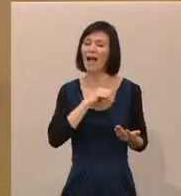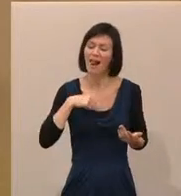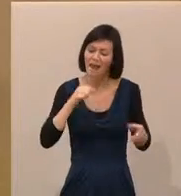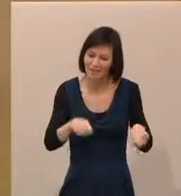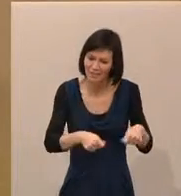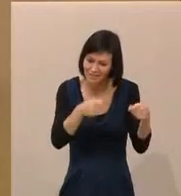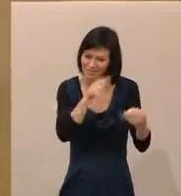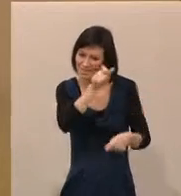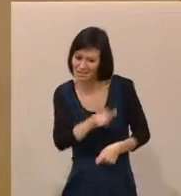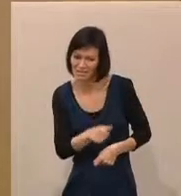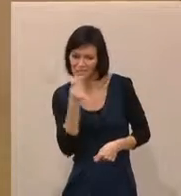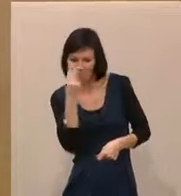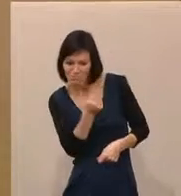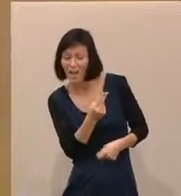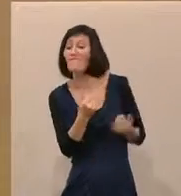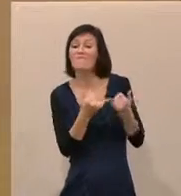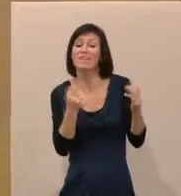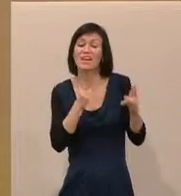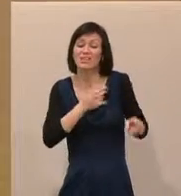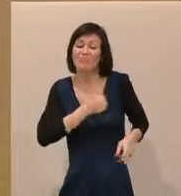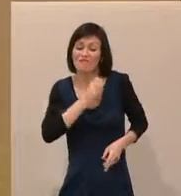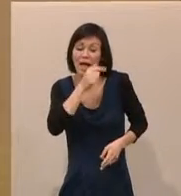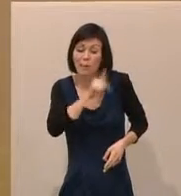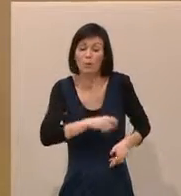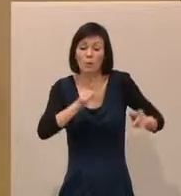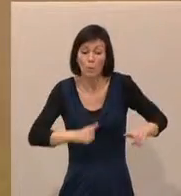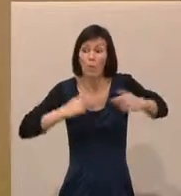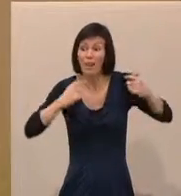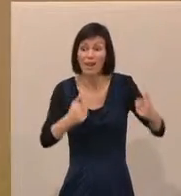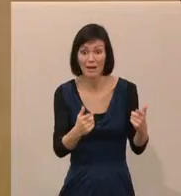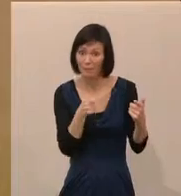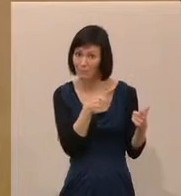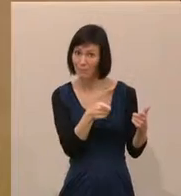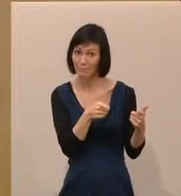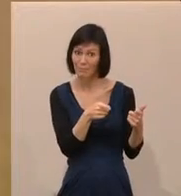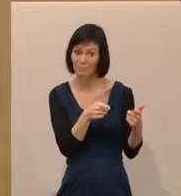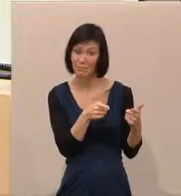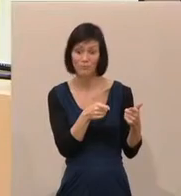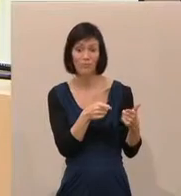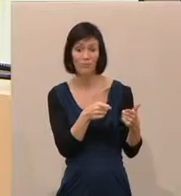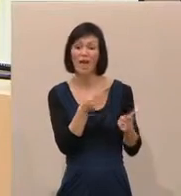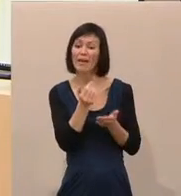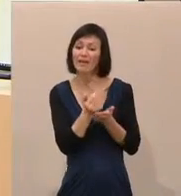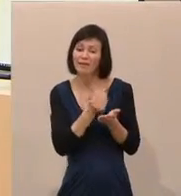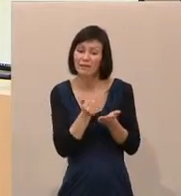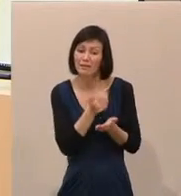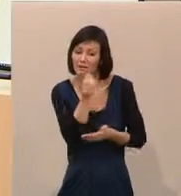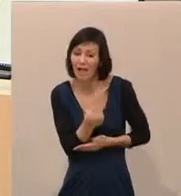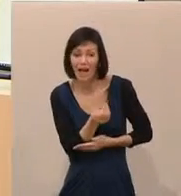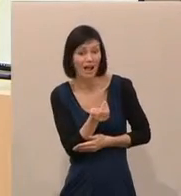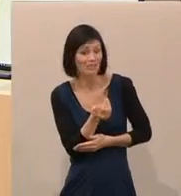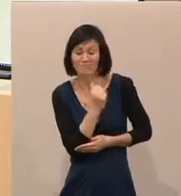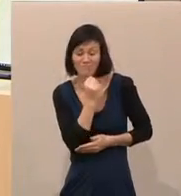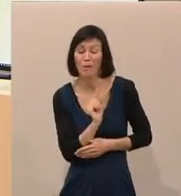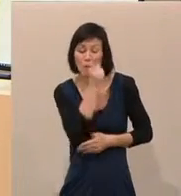Alleinerziehenden zu widmen und zu schauen, wie die einen Monat lang über die Runden kommen, mit keinem hohen Gehalt und keiner